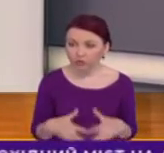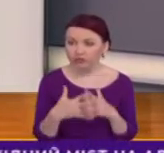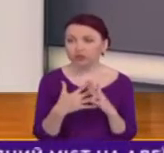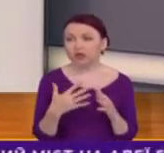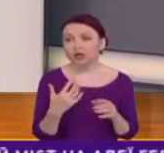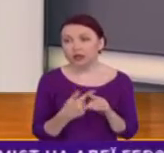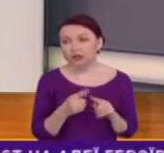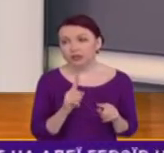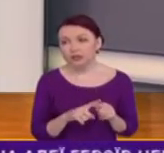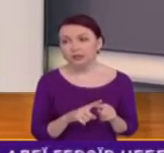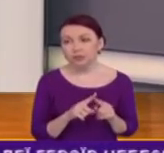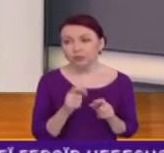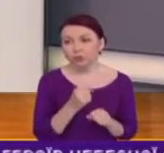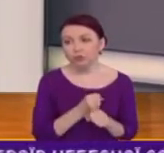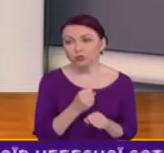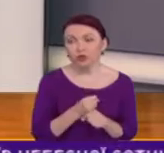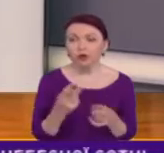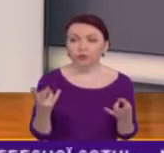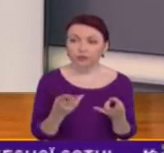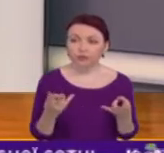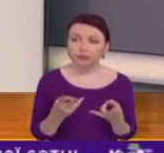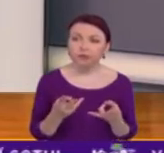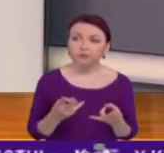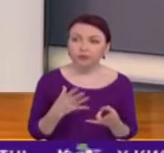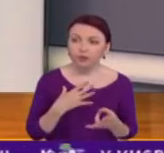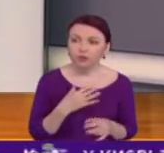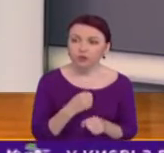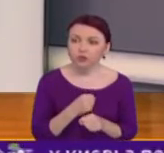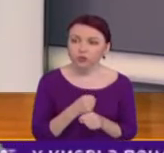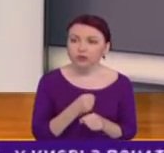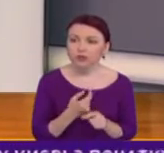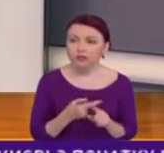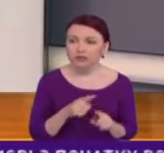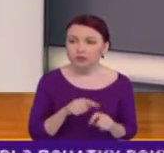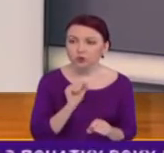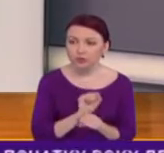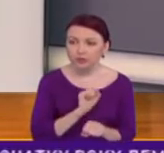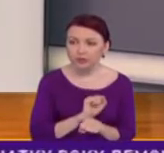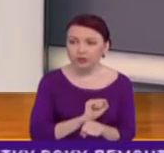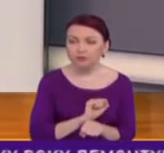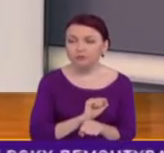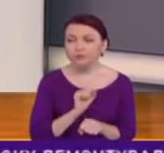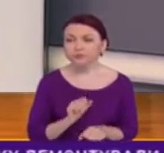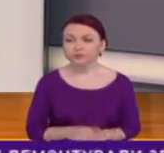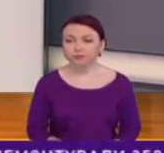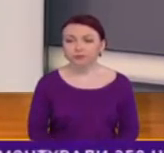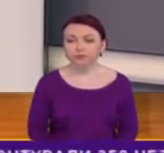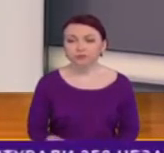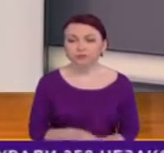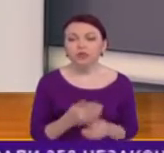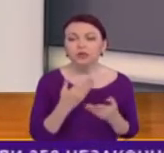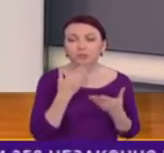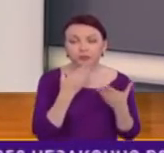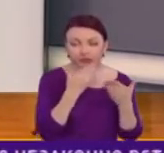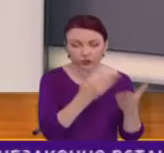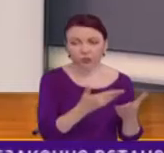відновити саме ту роботу, яка потрібна була зроблена саме на зупинках. Тому ми звернулися до